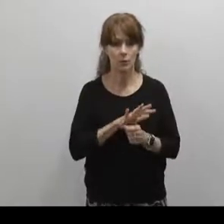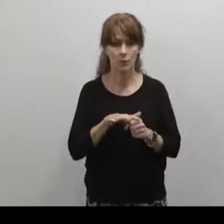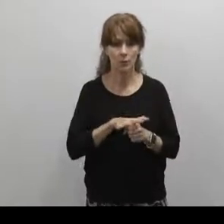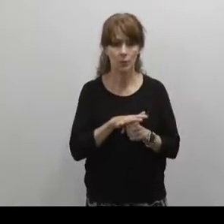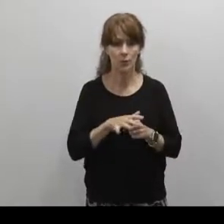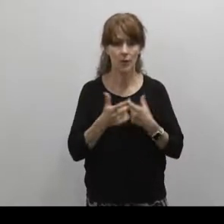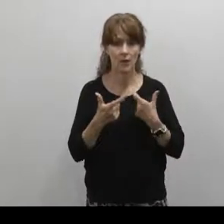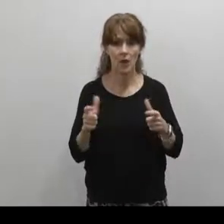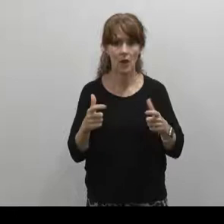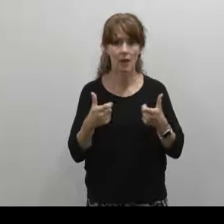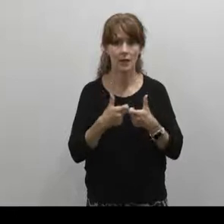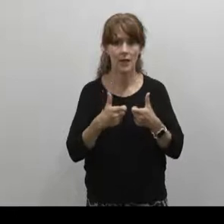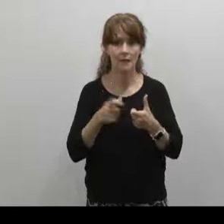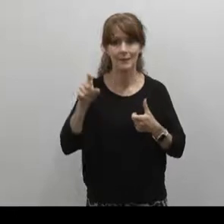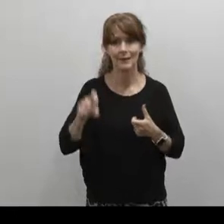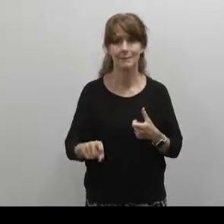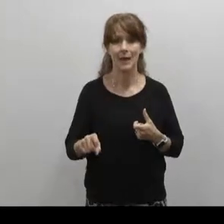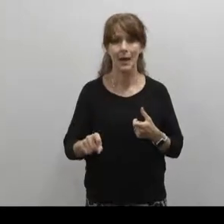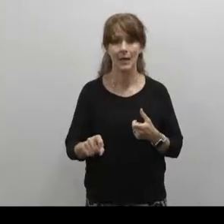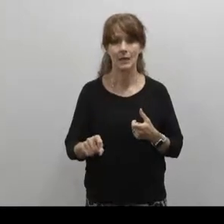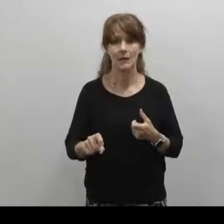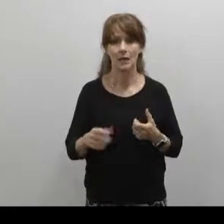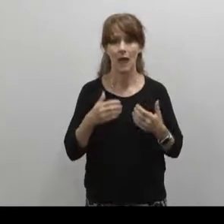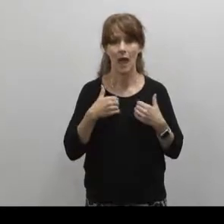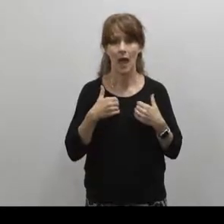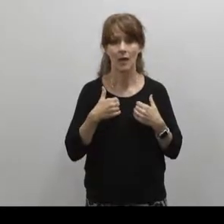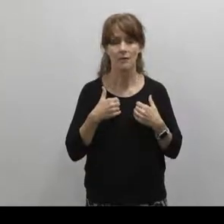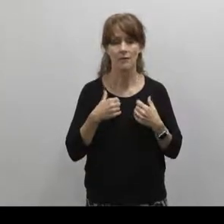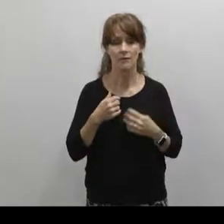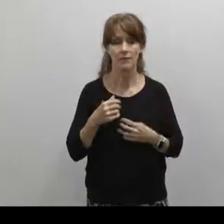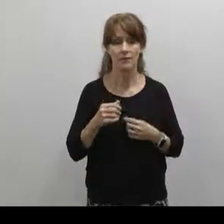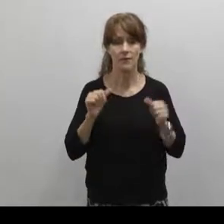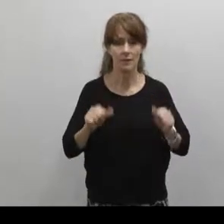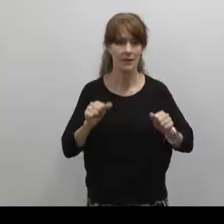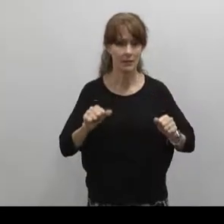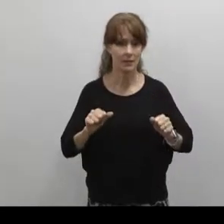để prapra tham pull sát phòng đáy